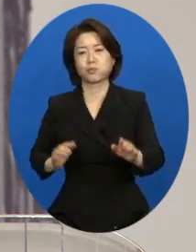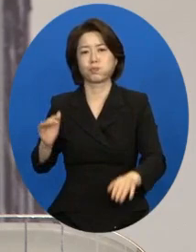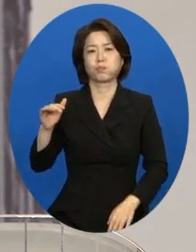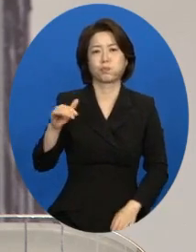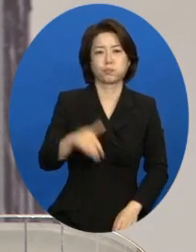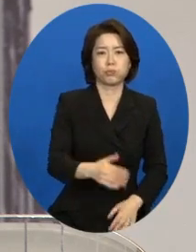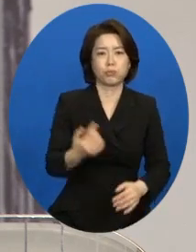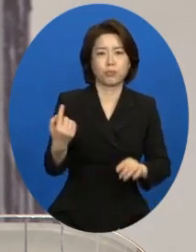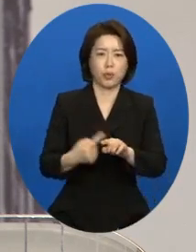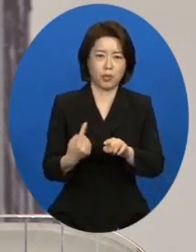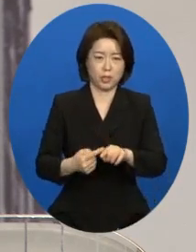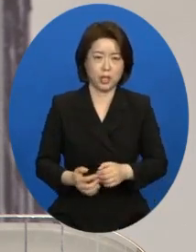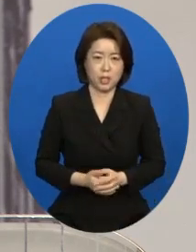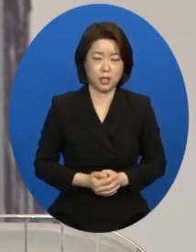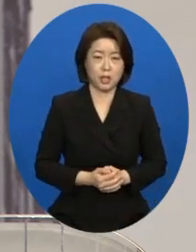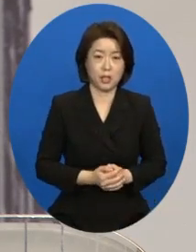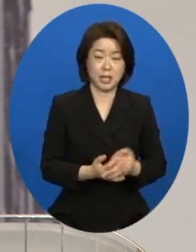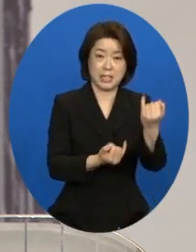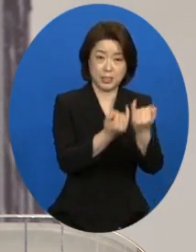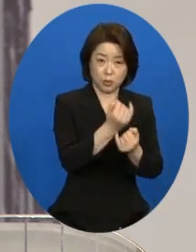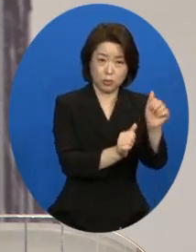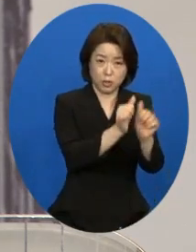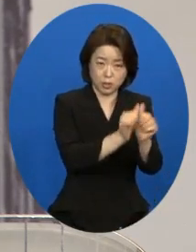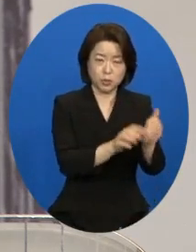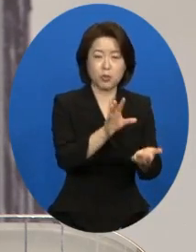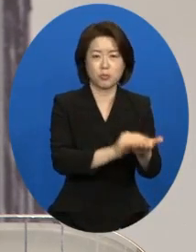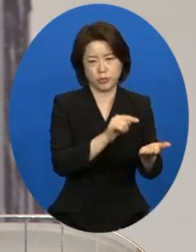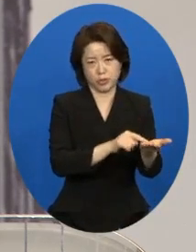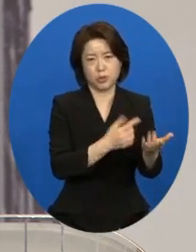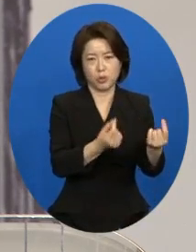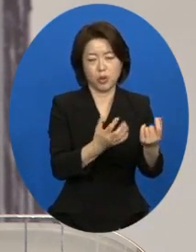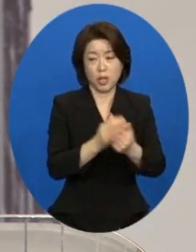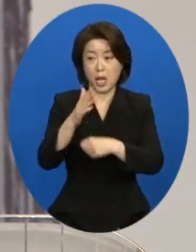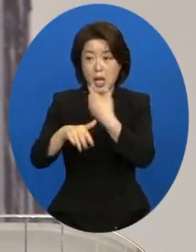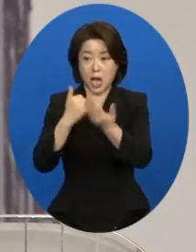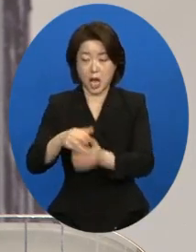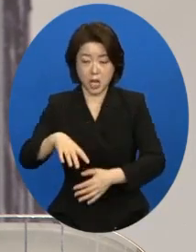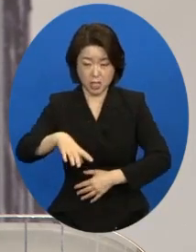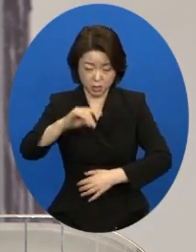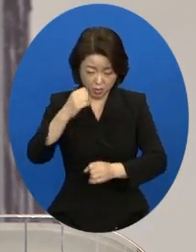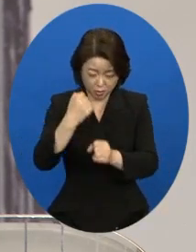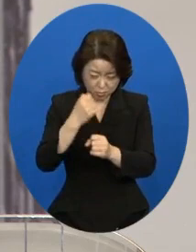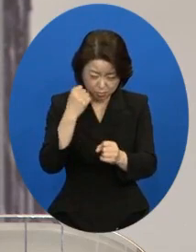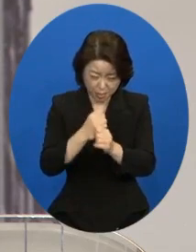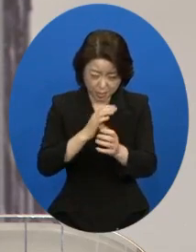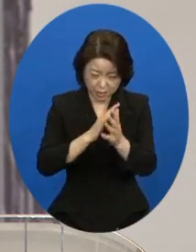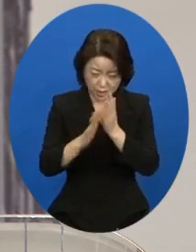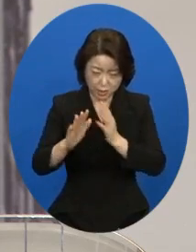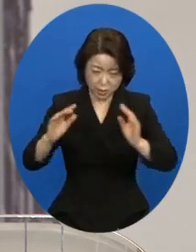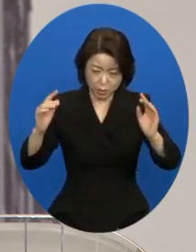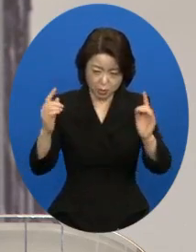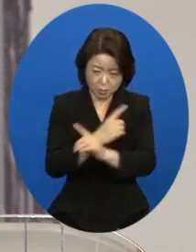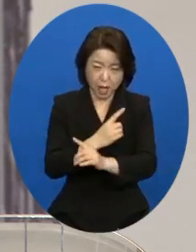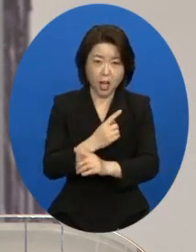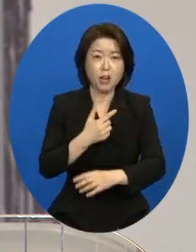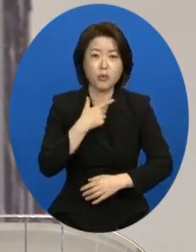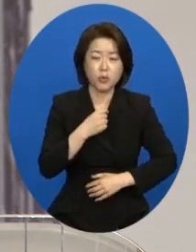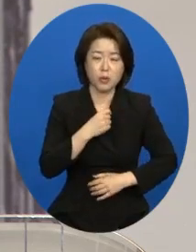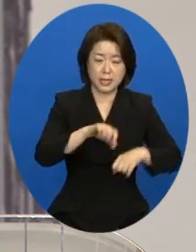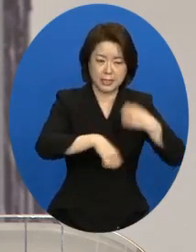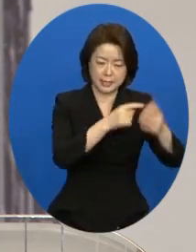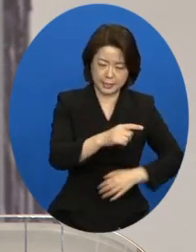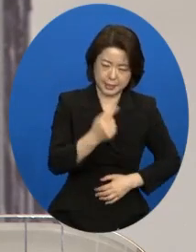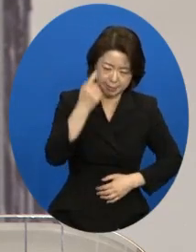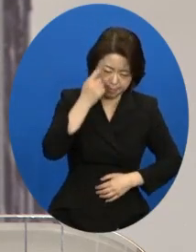것이죠. 동성애주도 마찬가지죠. 하나님의 창조질서를 바꾸려고 하는 짐승의 시도로 봐야 합니다.